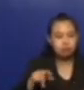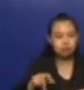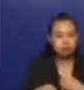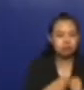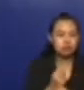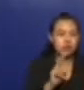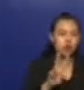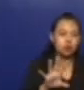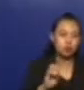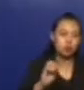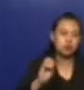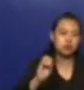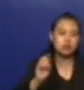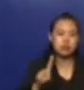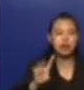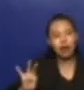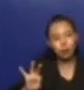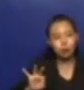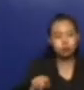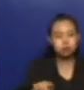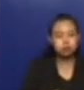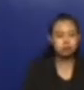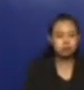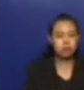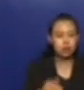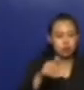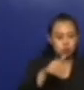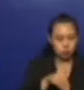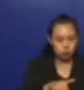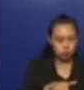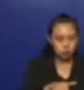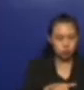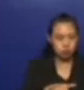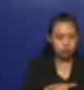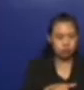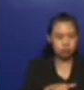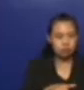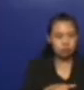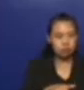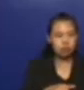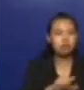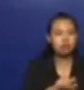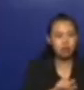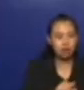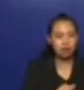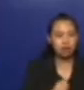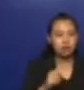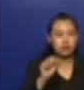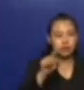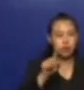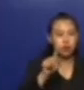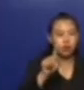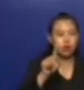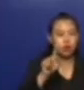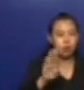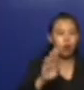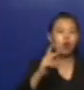2019ศูนย์บริหารในสถานการณ์รักษาโควิดหรือสบ